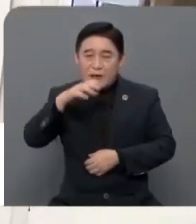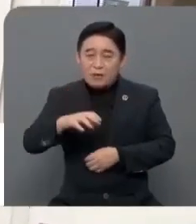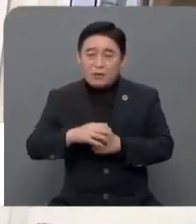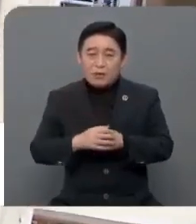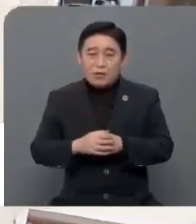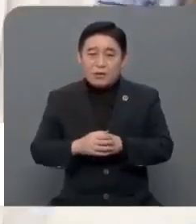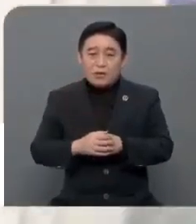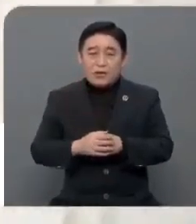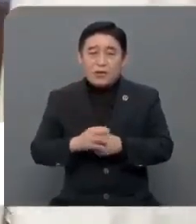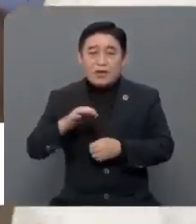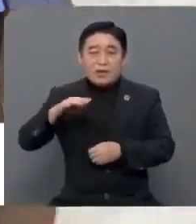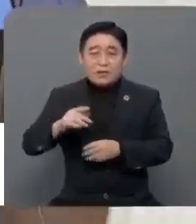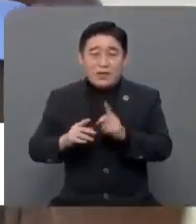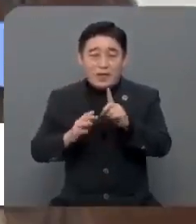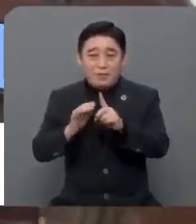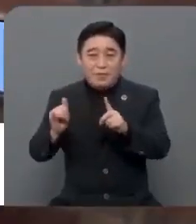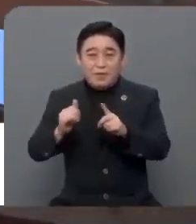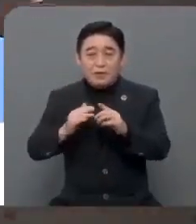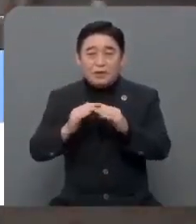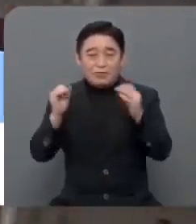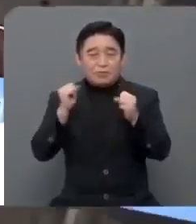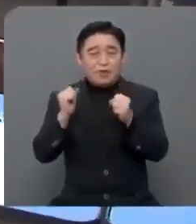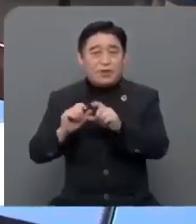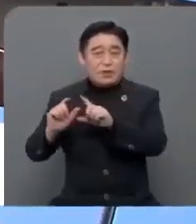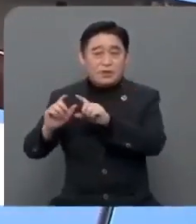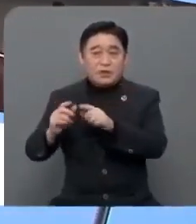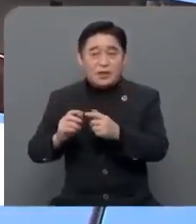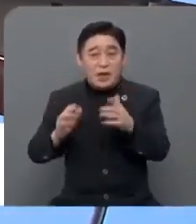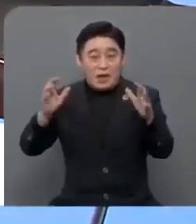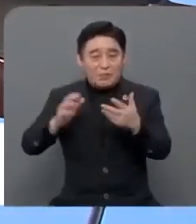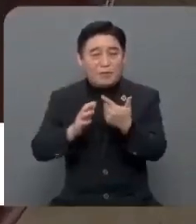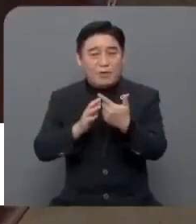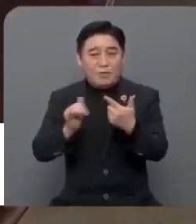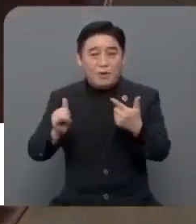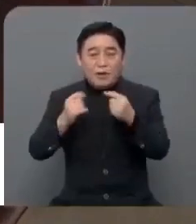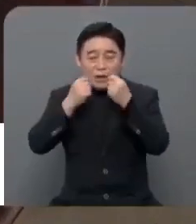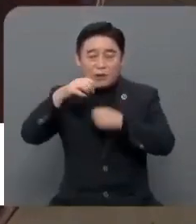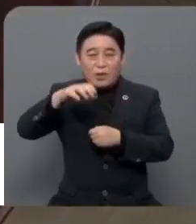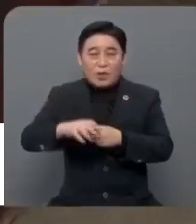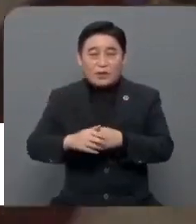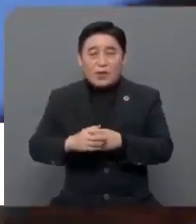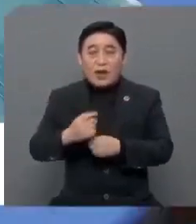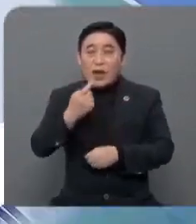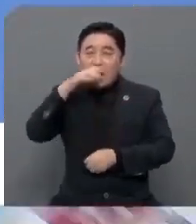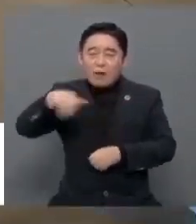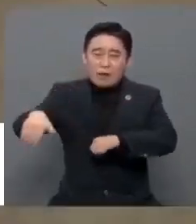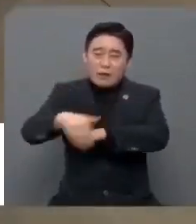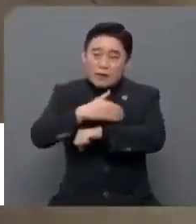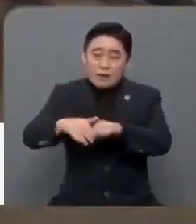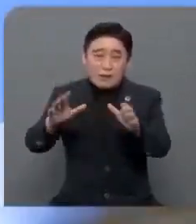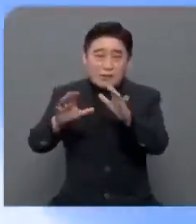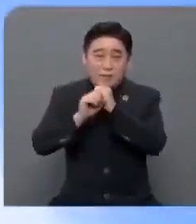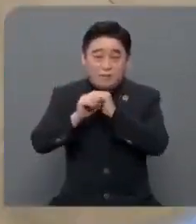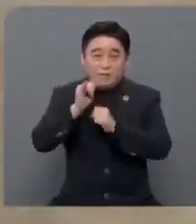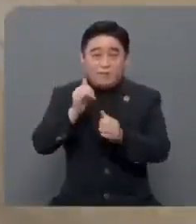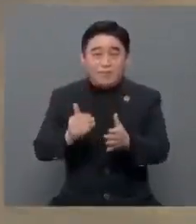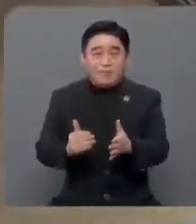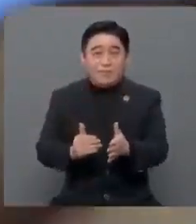5명과 익산에 사는 1명까지 모두 6명이 서울 노량진의 한 임용고시 학원에 다녔던 것으로